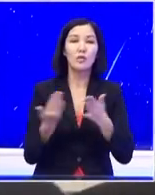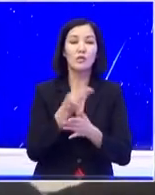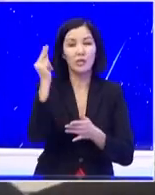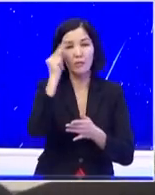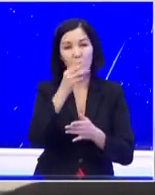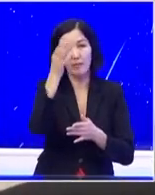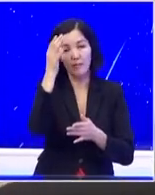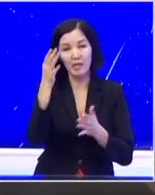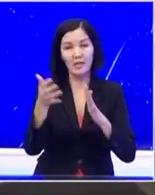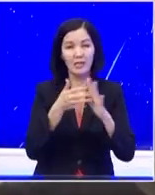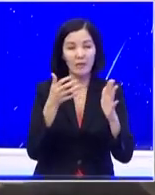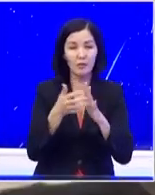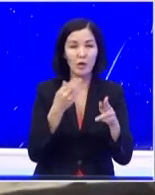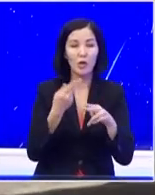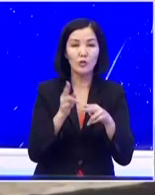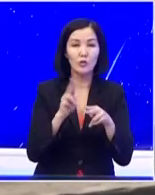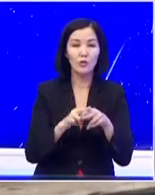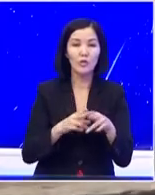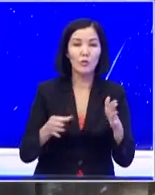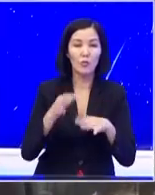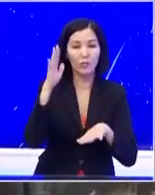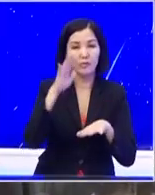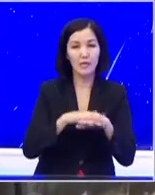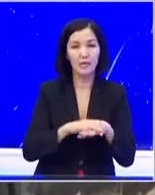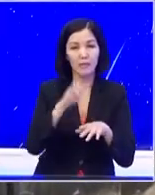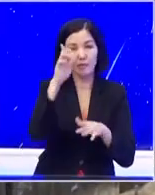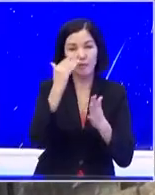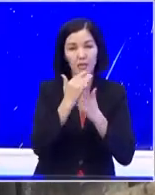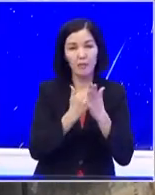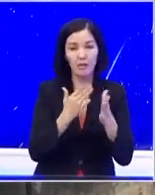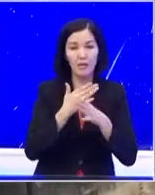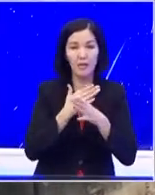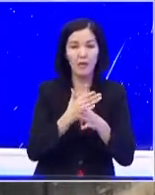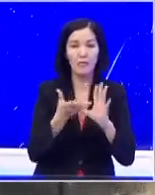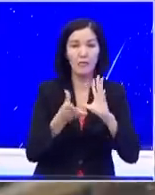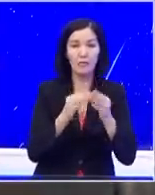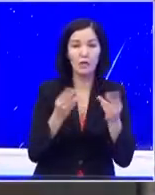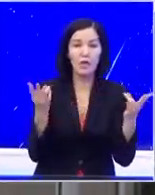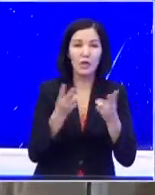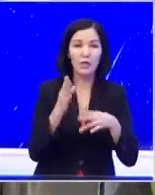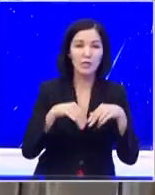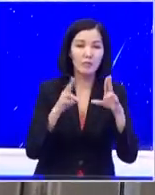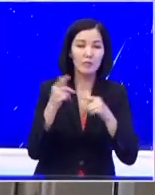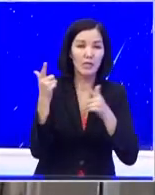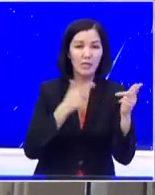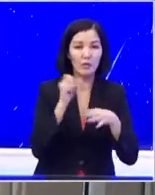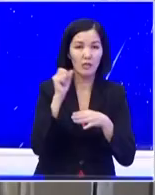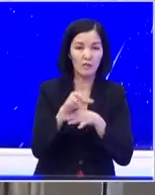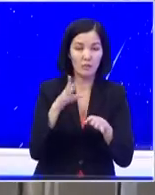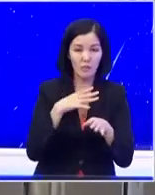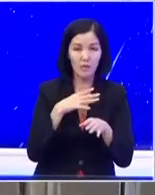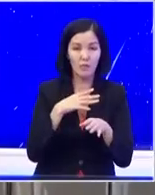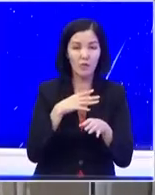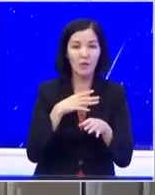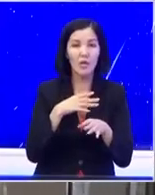білімді мамандар тапшы. Соған орай облыс әкімі мемлекеттік бағдарлама бойынша қажетті кадрларды дайындауға тапсырма берген